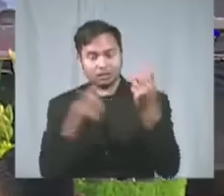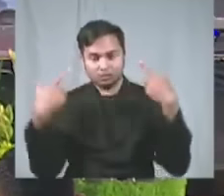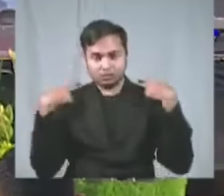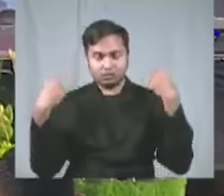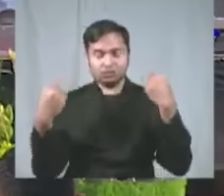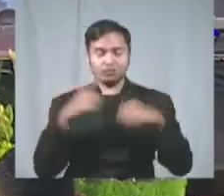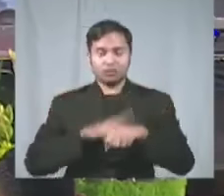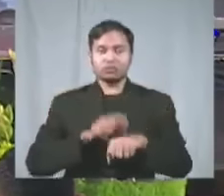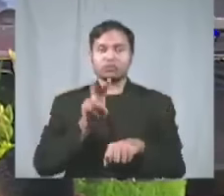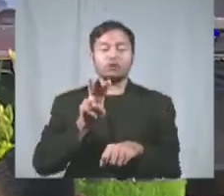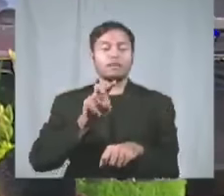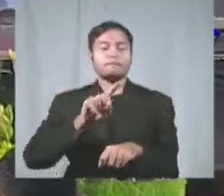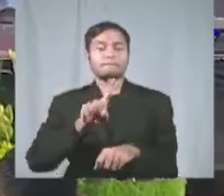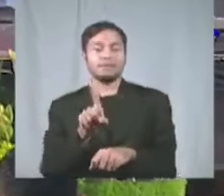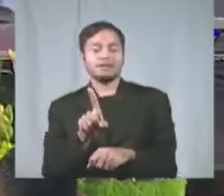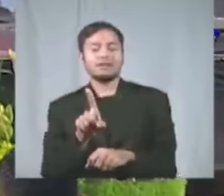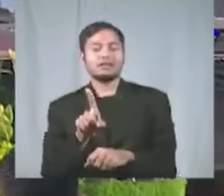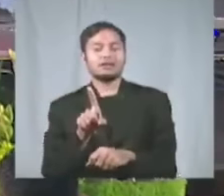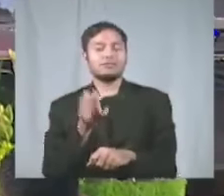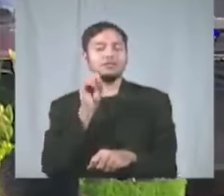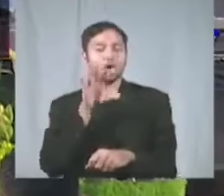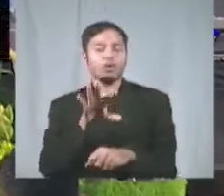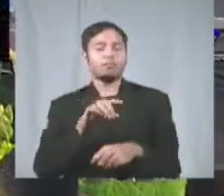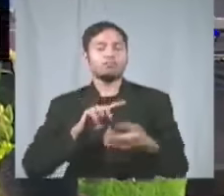menit dimulai dari saat Anda berbicara.